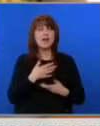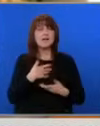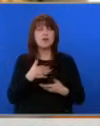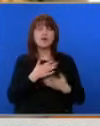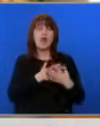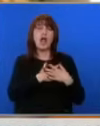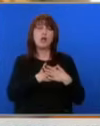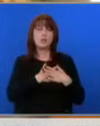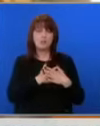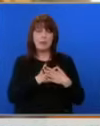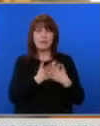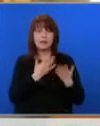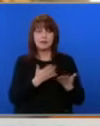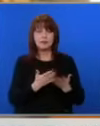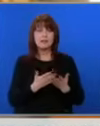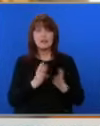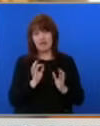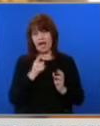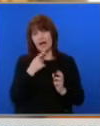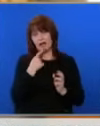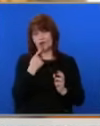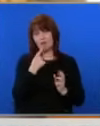така се обръщам към нея.